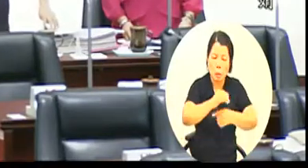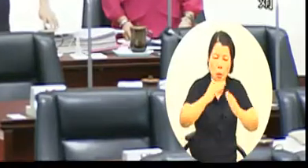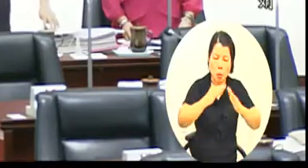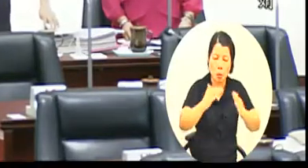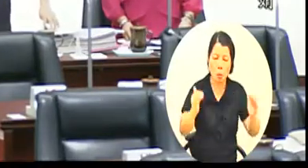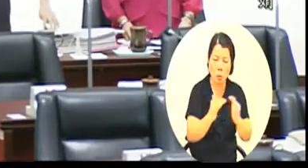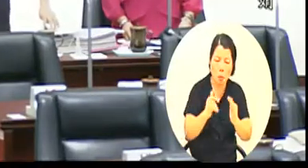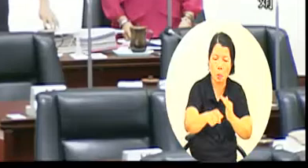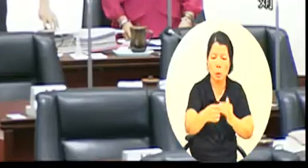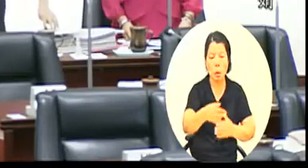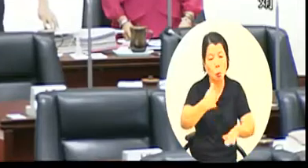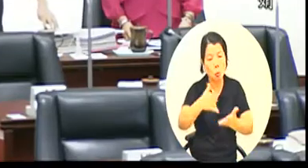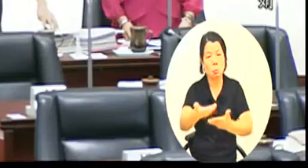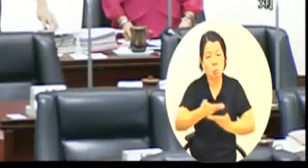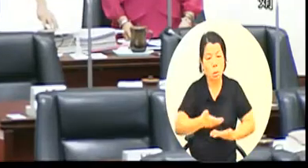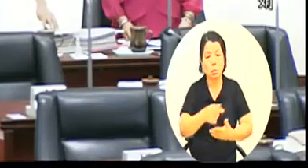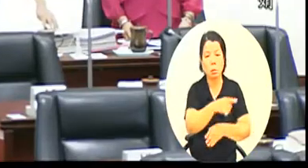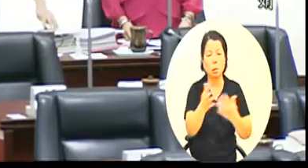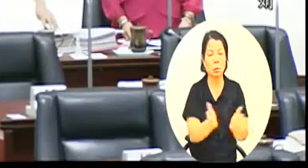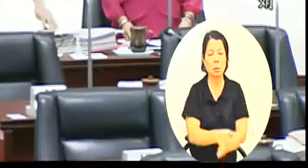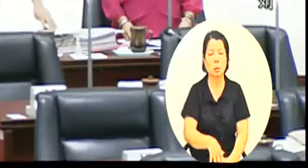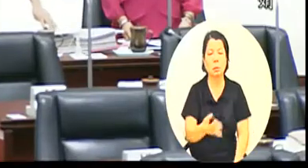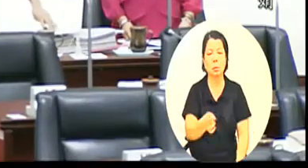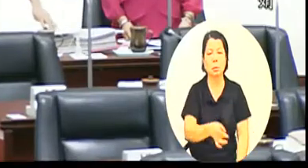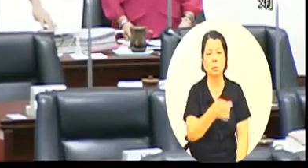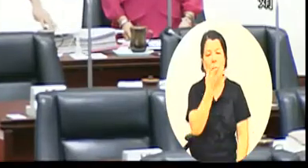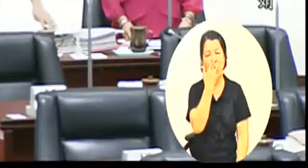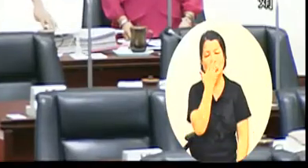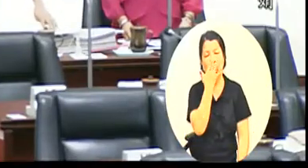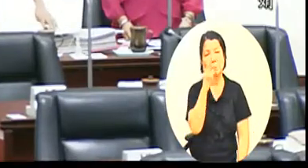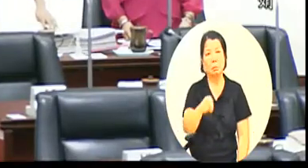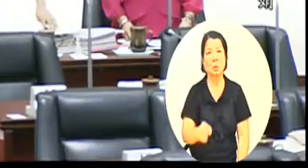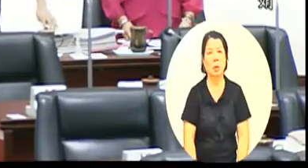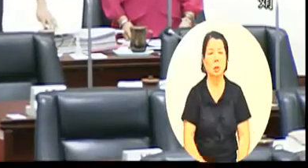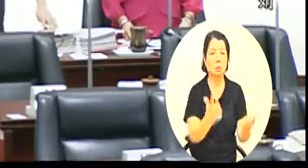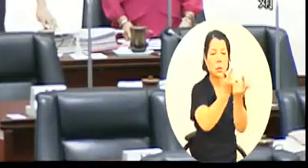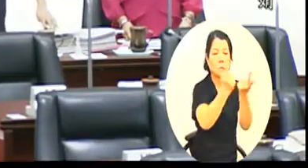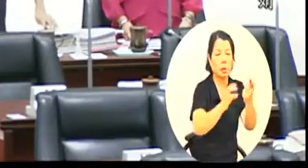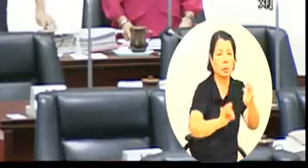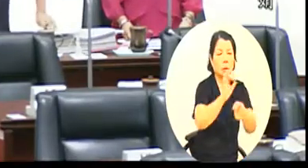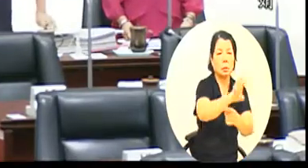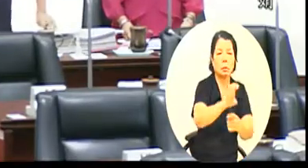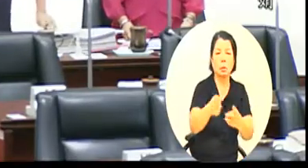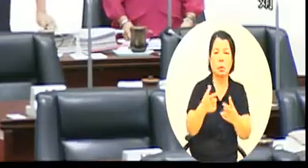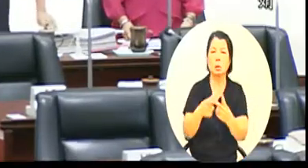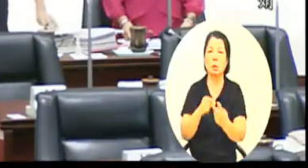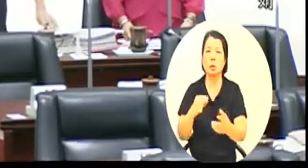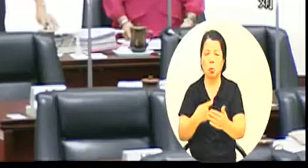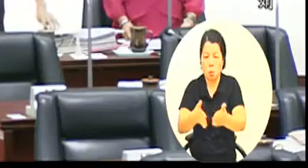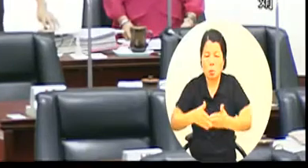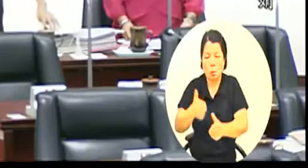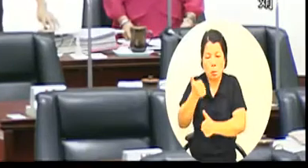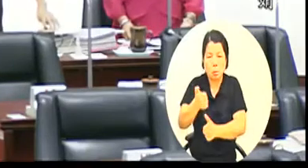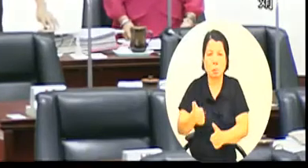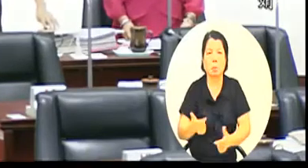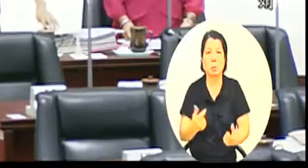看你讲不出来。我跟你讲，你拢用画的啦。人台北讲40，人讲50，你又讲我嘛要50。